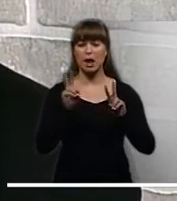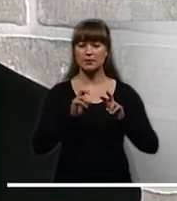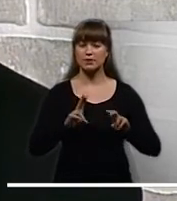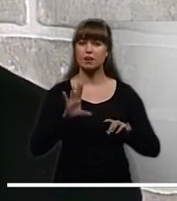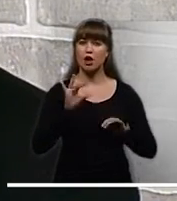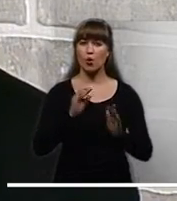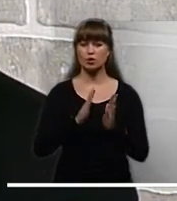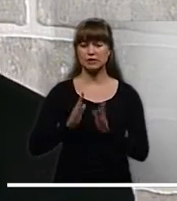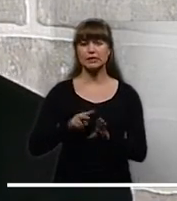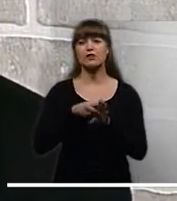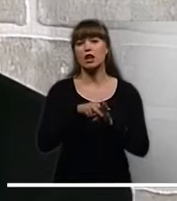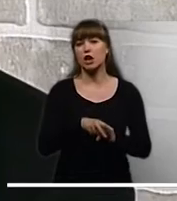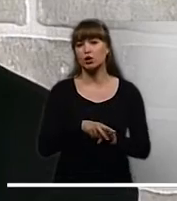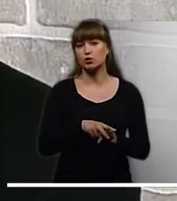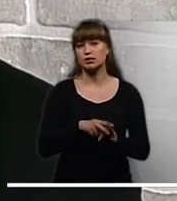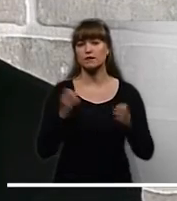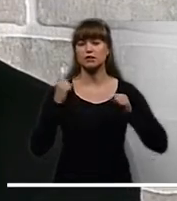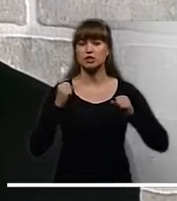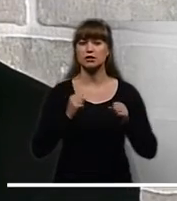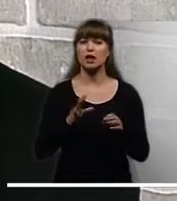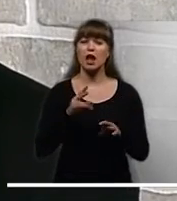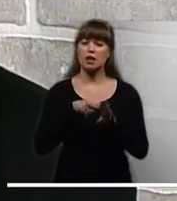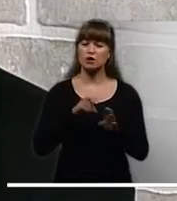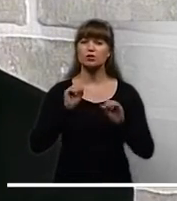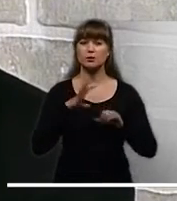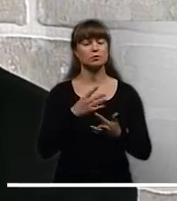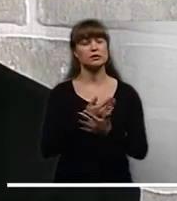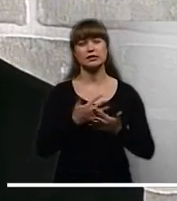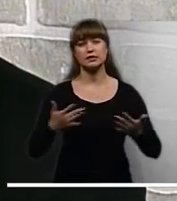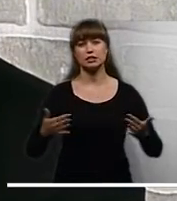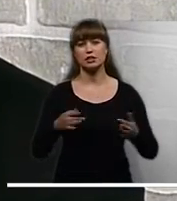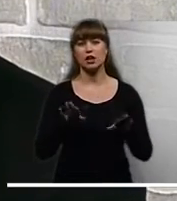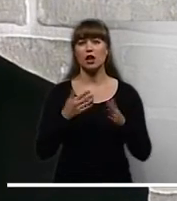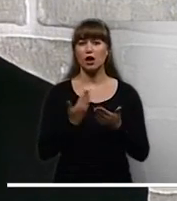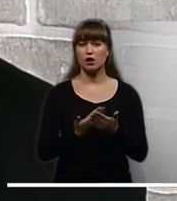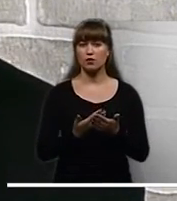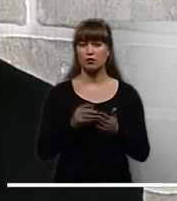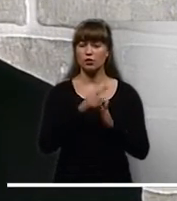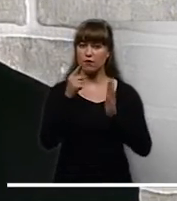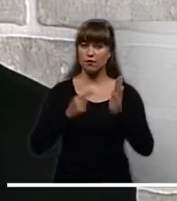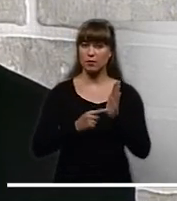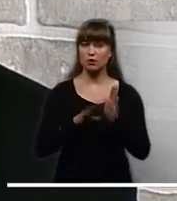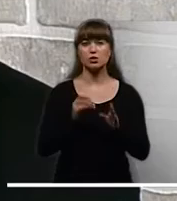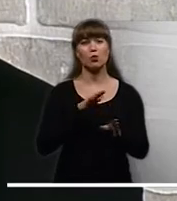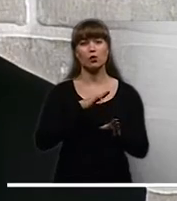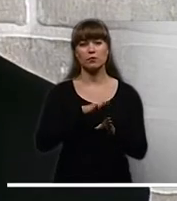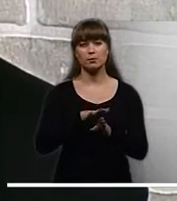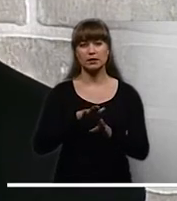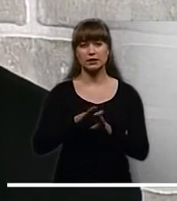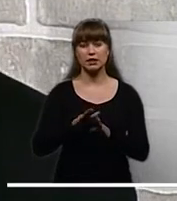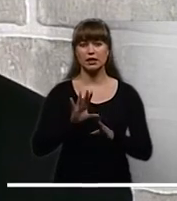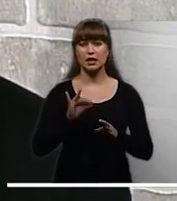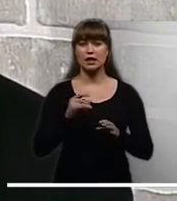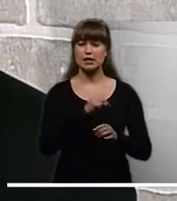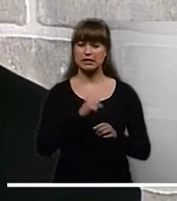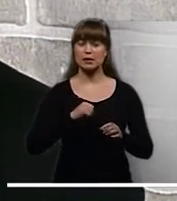под дозированной физической нагрузкой. Нагрузка может быть различная. Собственно говоря, вопрос о ее выполнении решает не